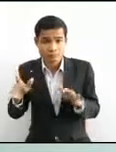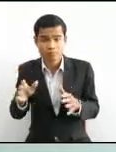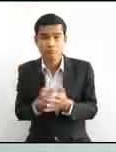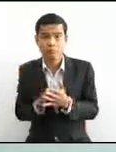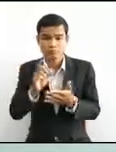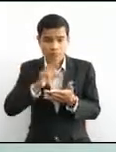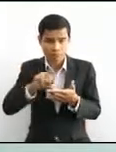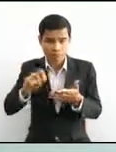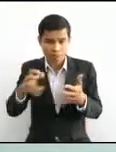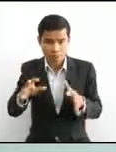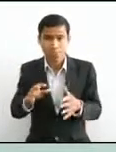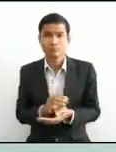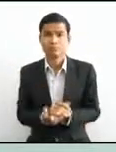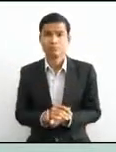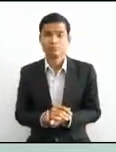Bằng cách bàn mấy.